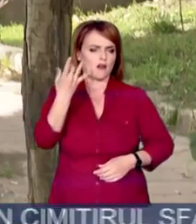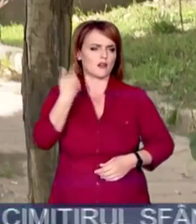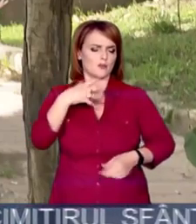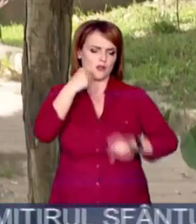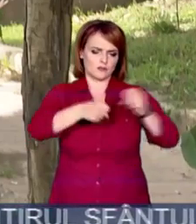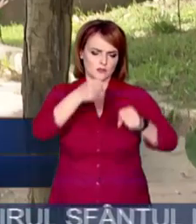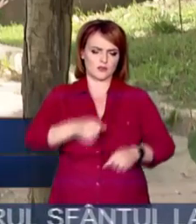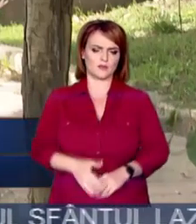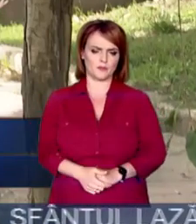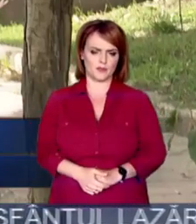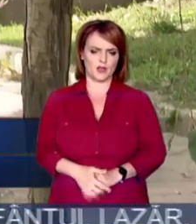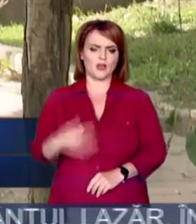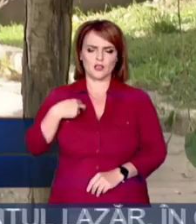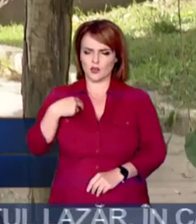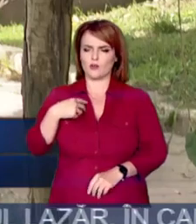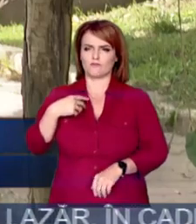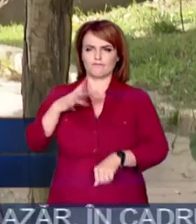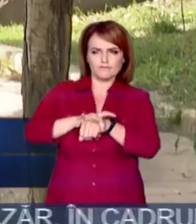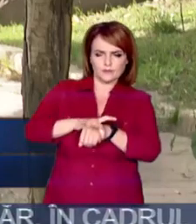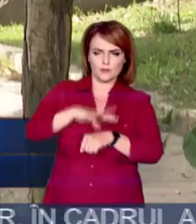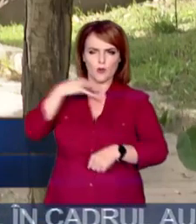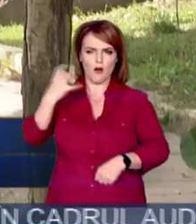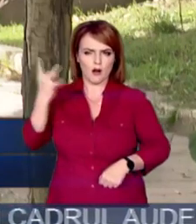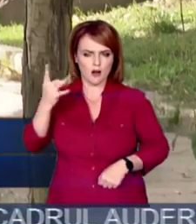am observat de mai multe ori că